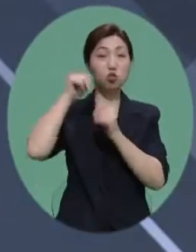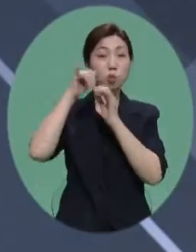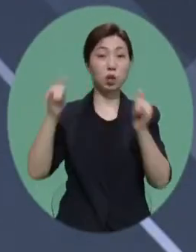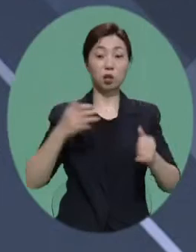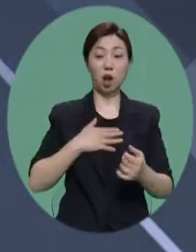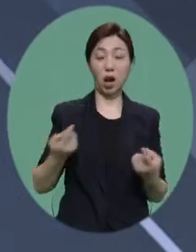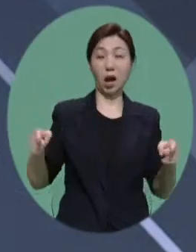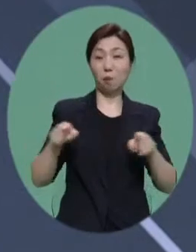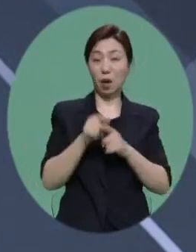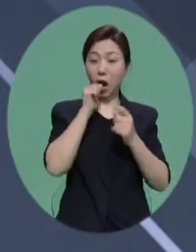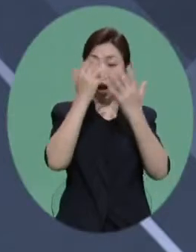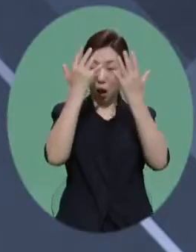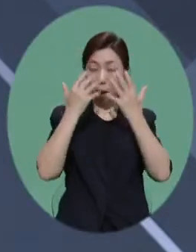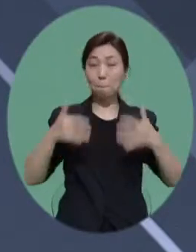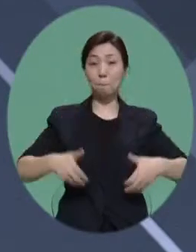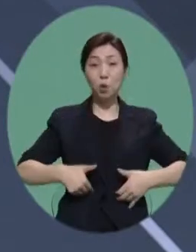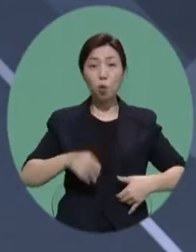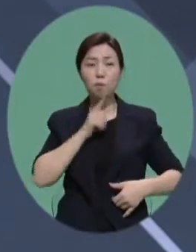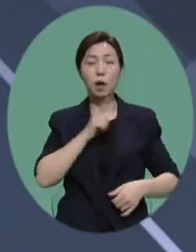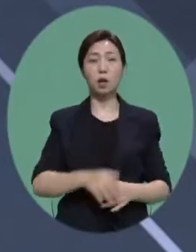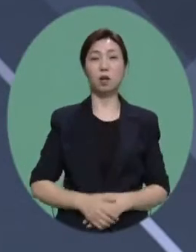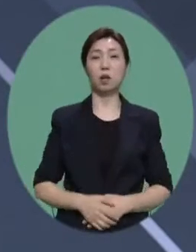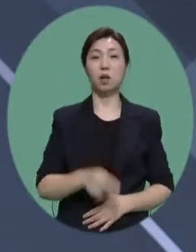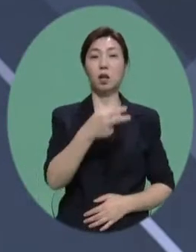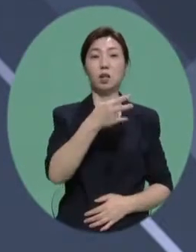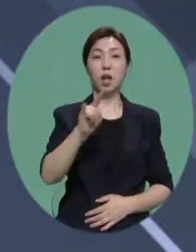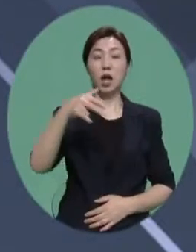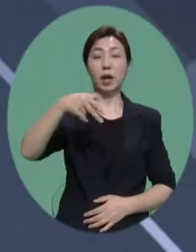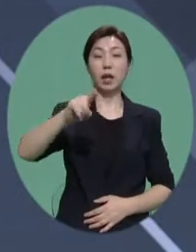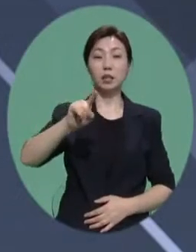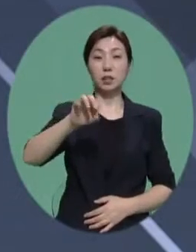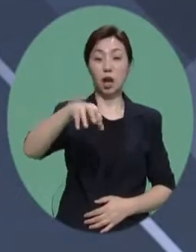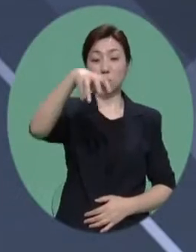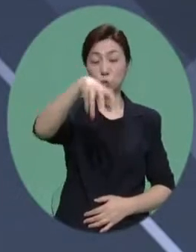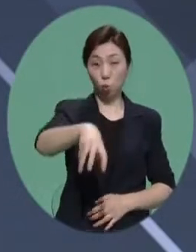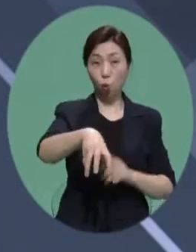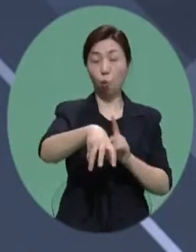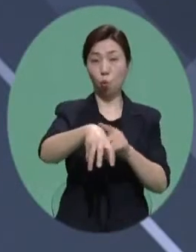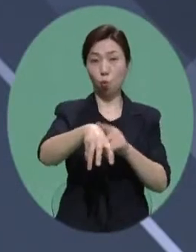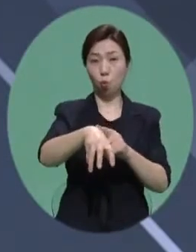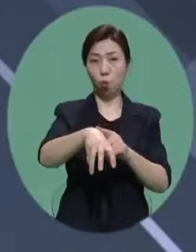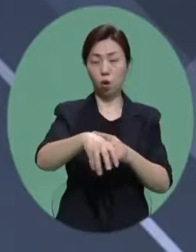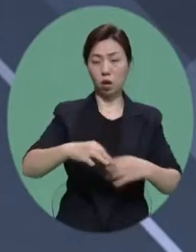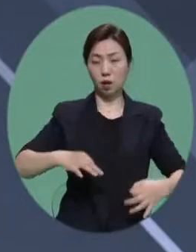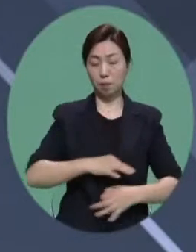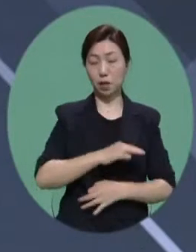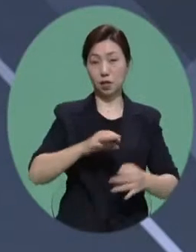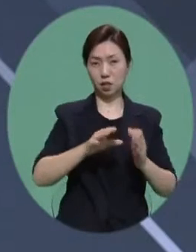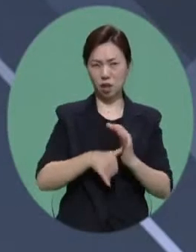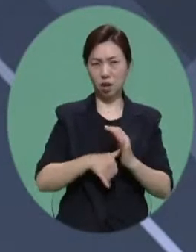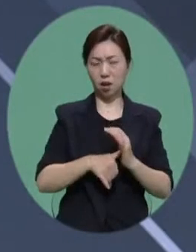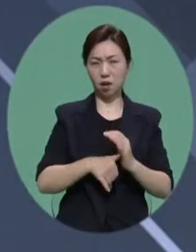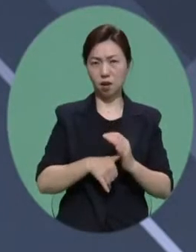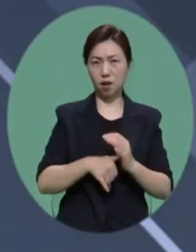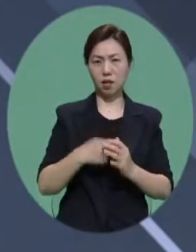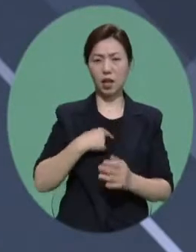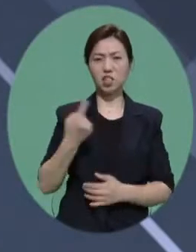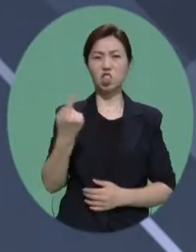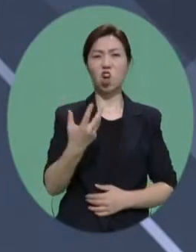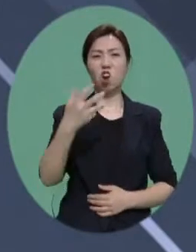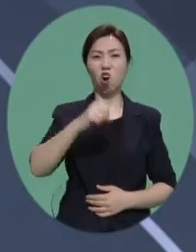대장동 사옥에서 자신을 처럼만 챙기면 된다 고 했다는 녹취록 또 최근에 공개됐습니다